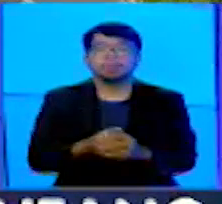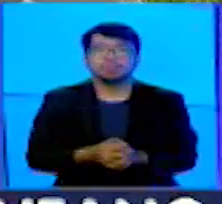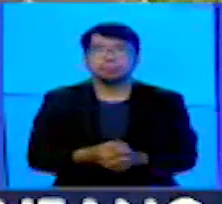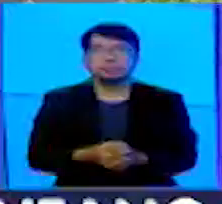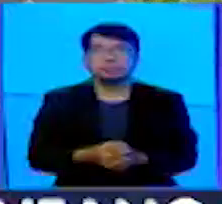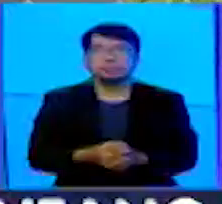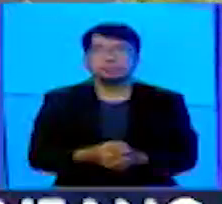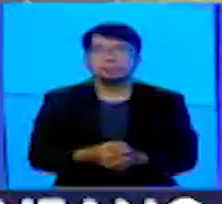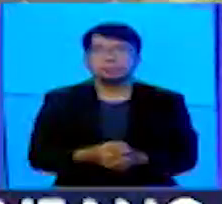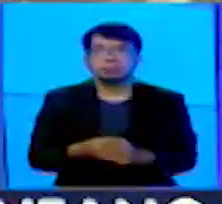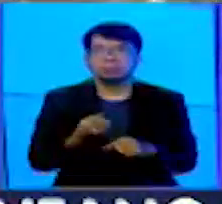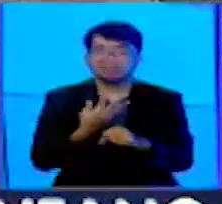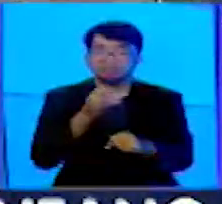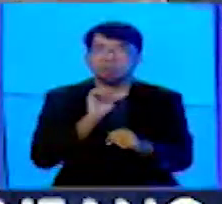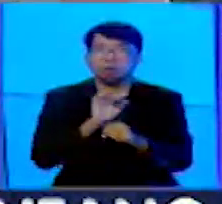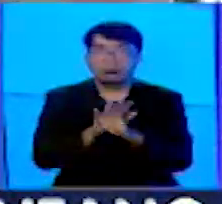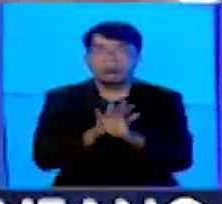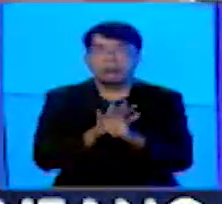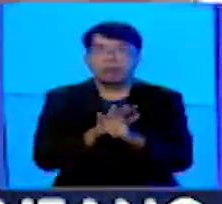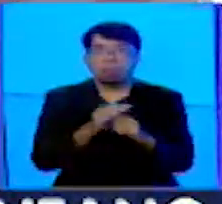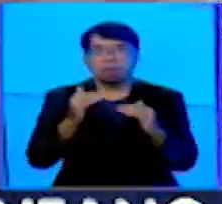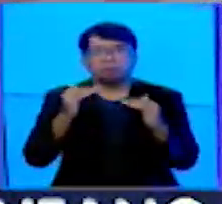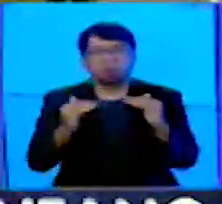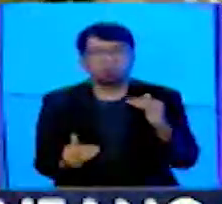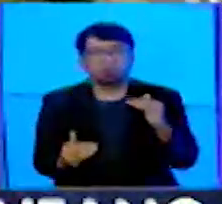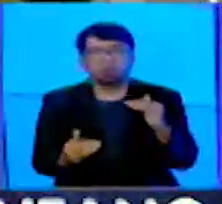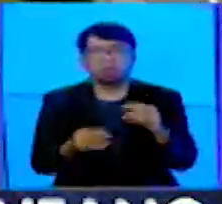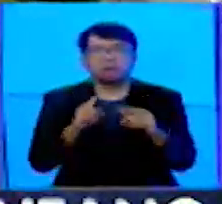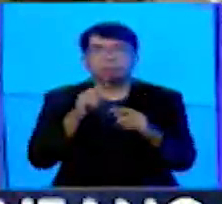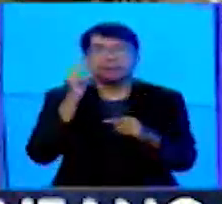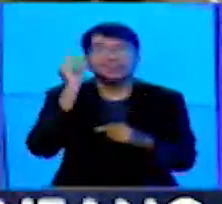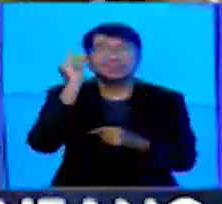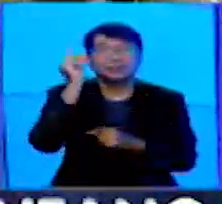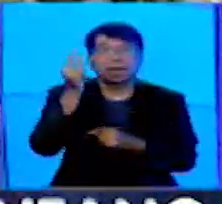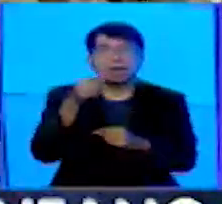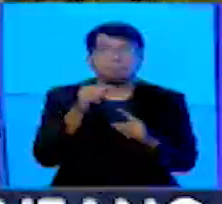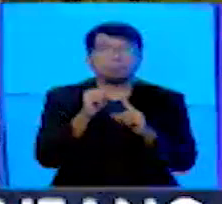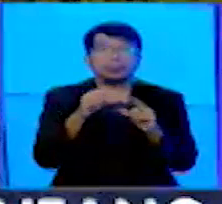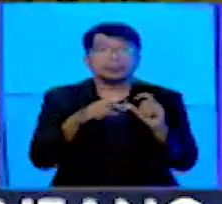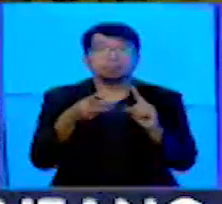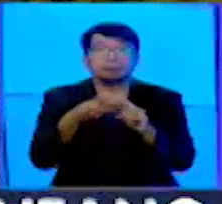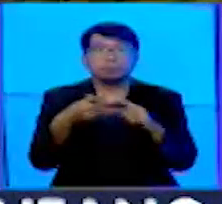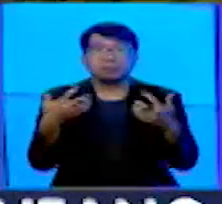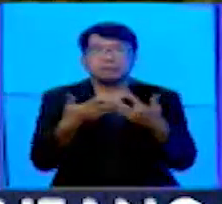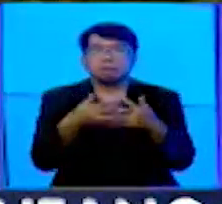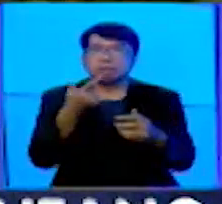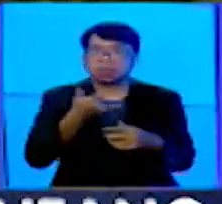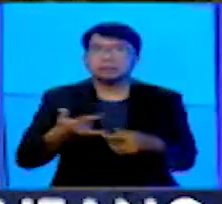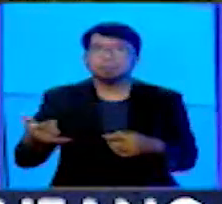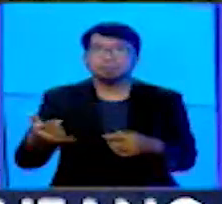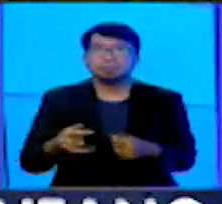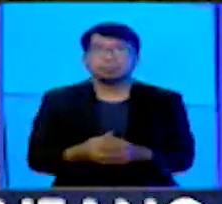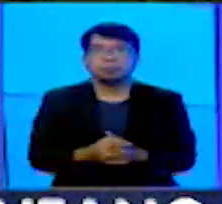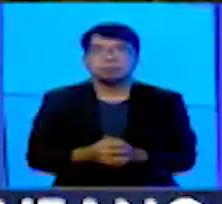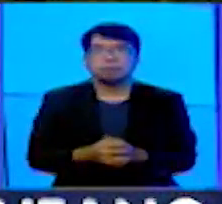Meski angka positif COVID-19 terus menurun, Pemprov DKI Jakarta berencana akan tetap memperpanjang masa PSBB transisi yang akan segera